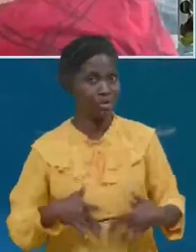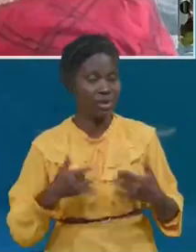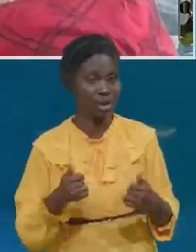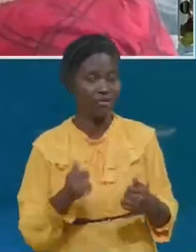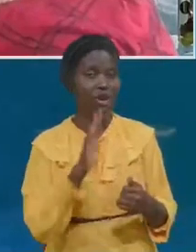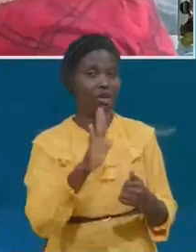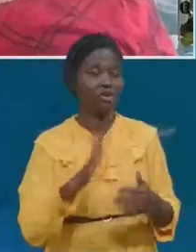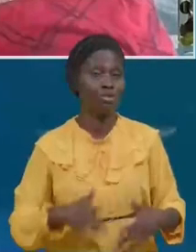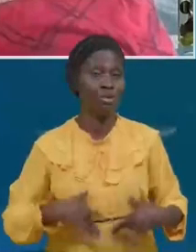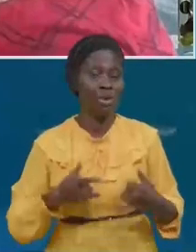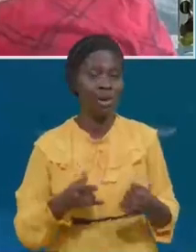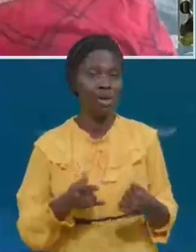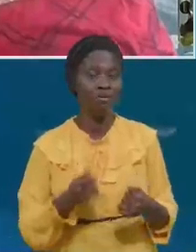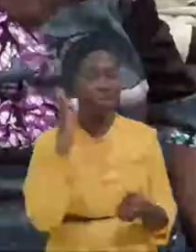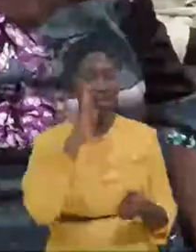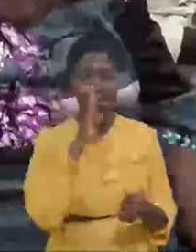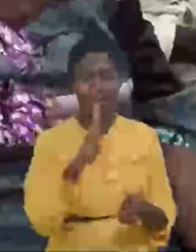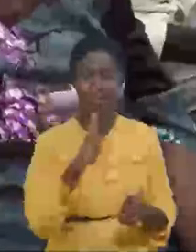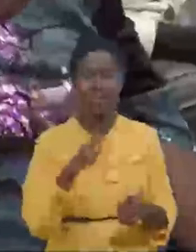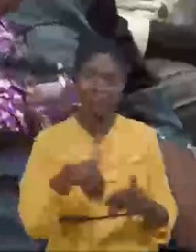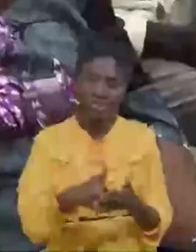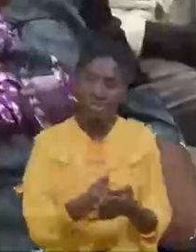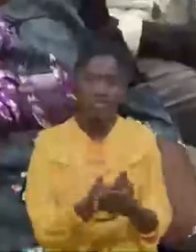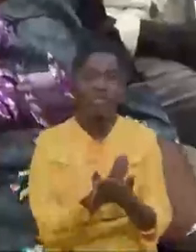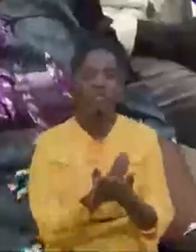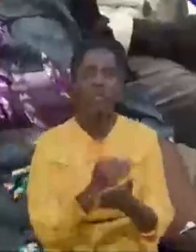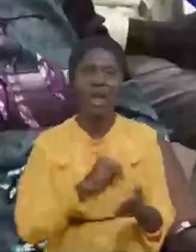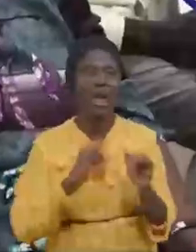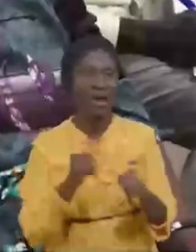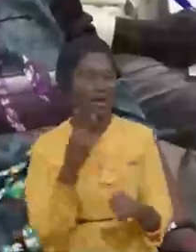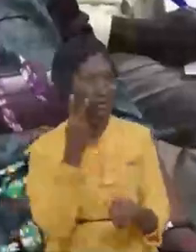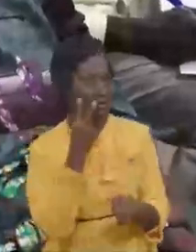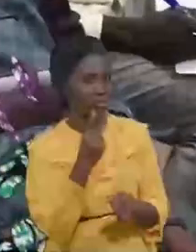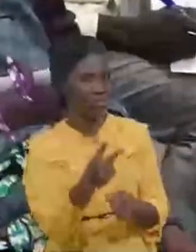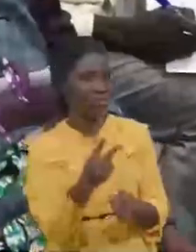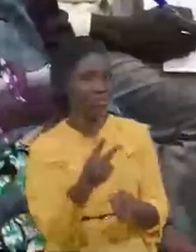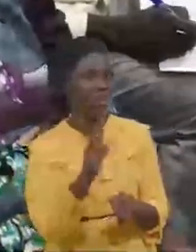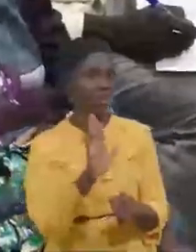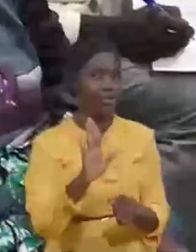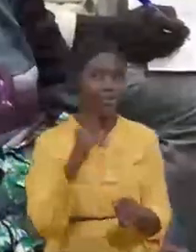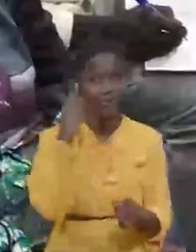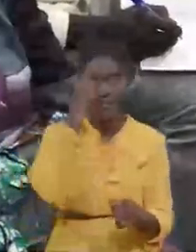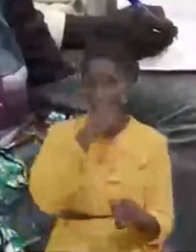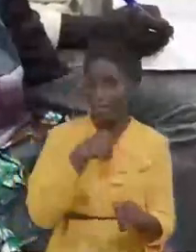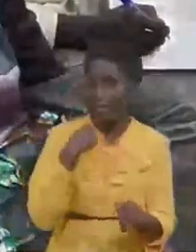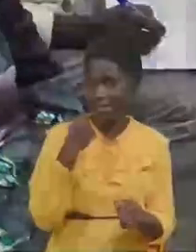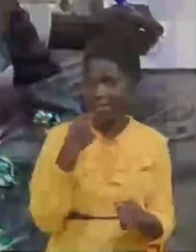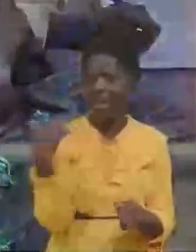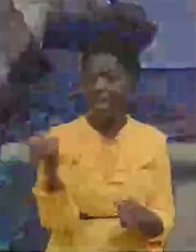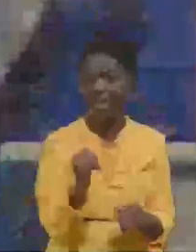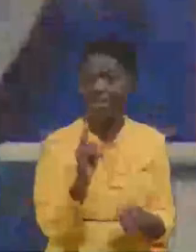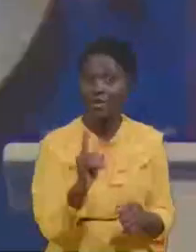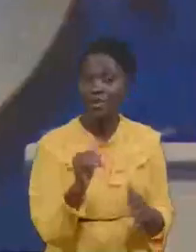et votre vie sera tout neuve, flambant. Je peux voir